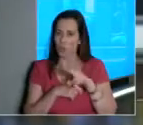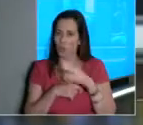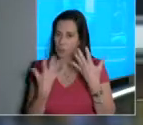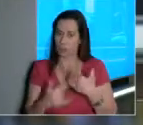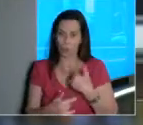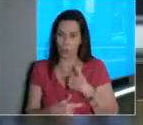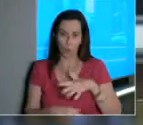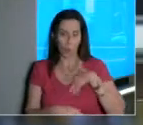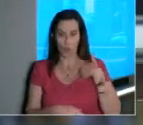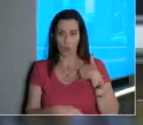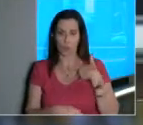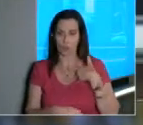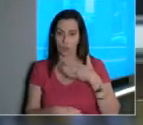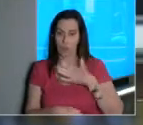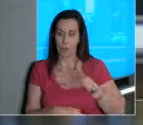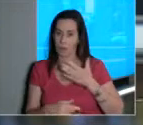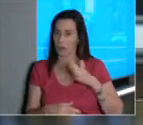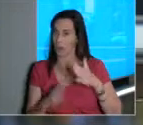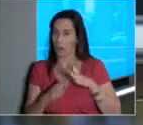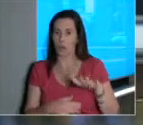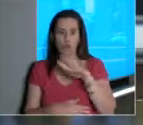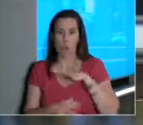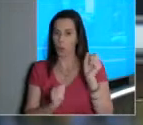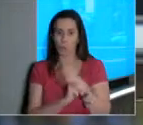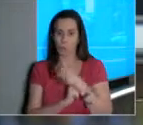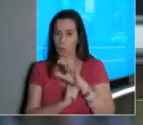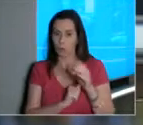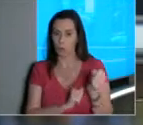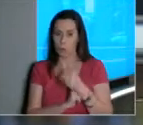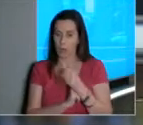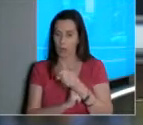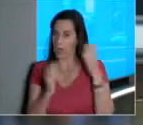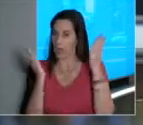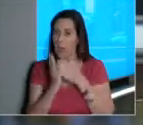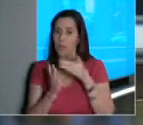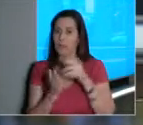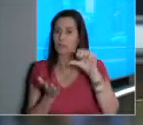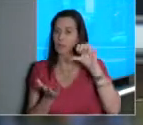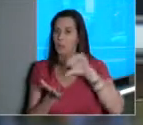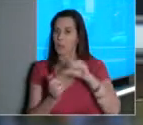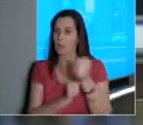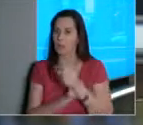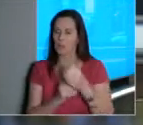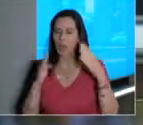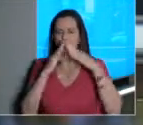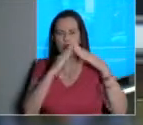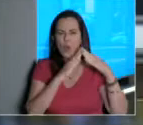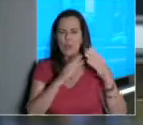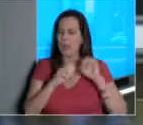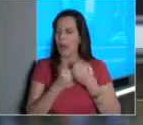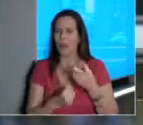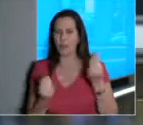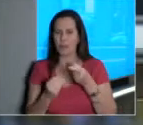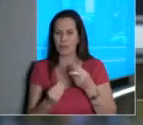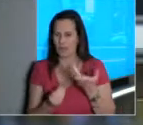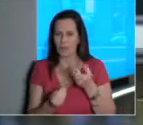נתון שאנחנו מרגישים אותו. אני חיה בשכונה מאוד מוזנחת, מאוד מוזנחת. אילת זו עיר מוזנחת, השיכונים, הרוסים,